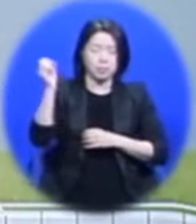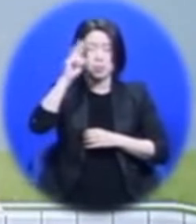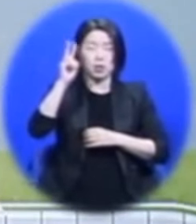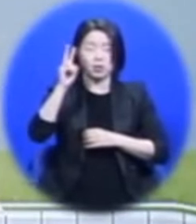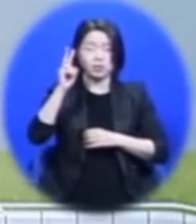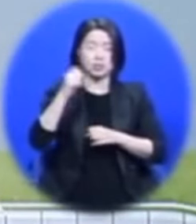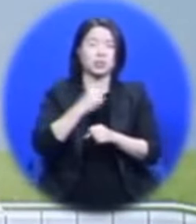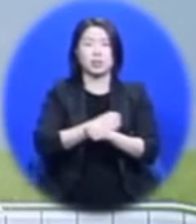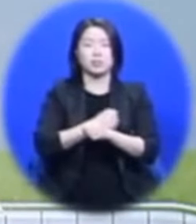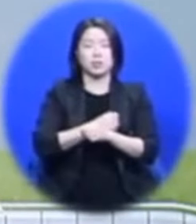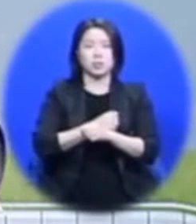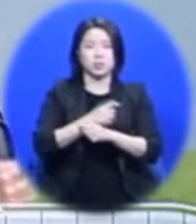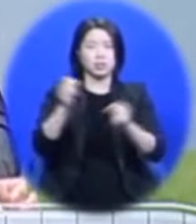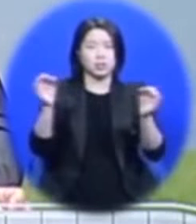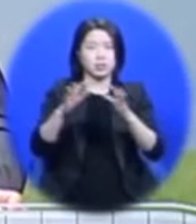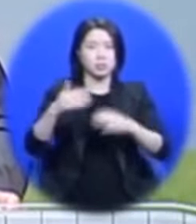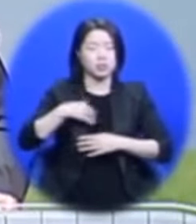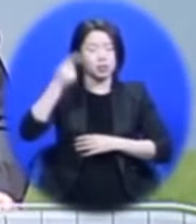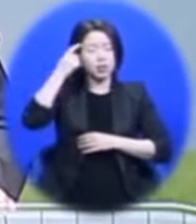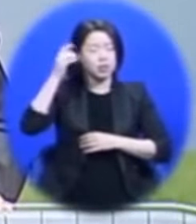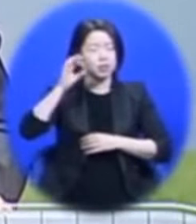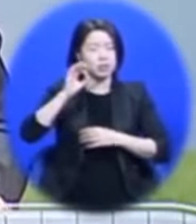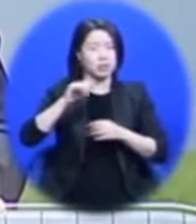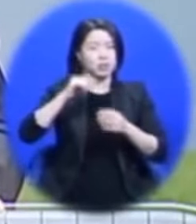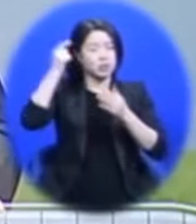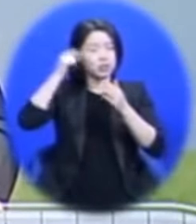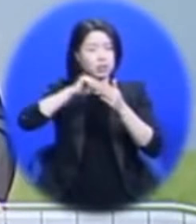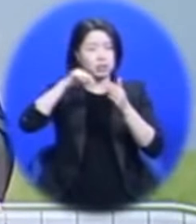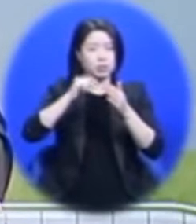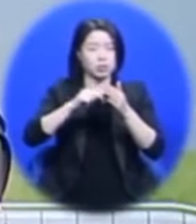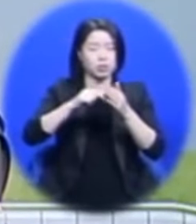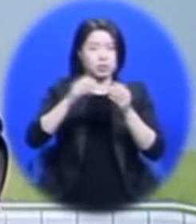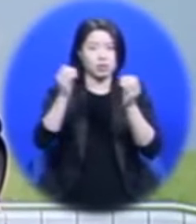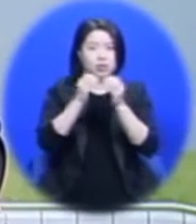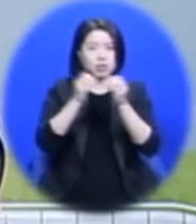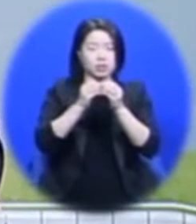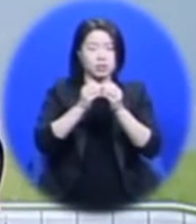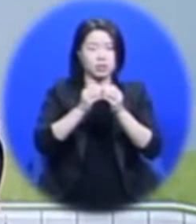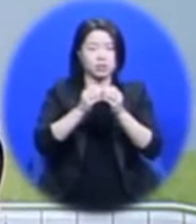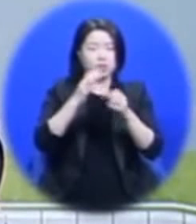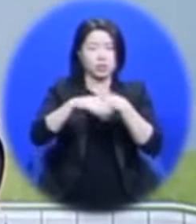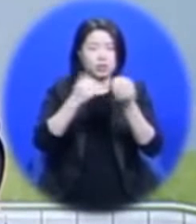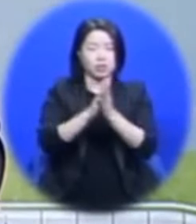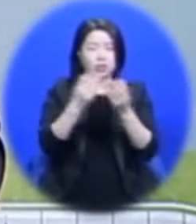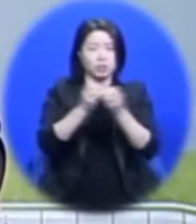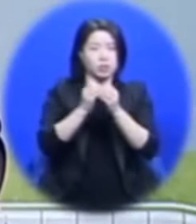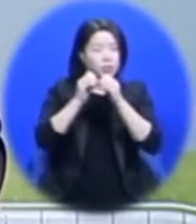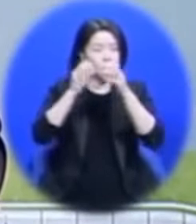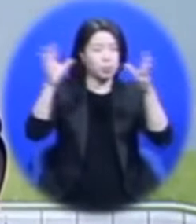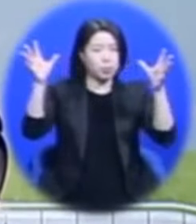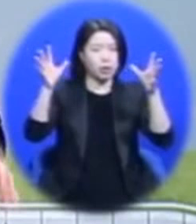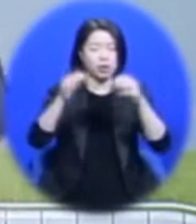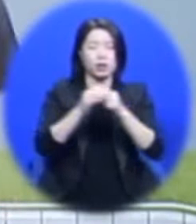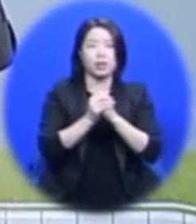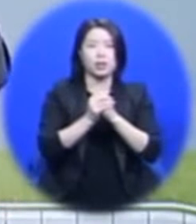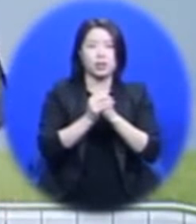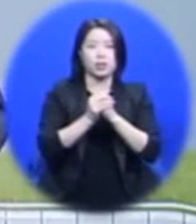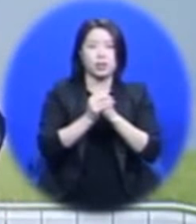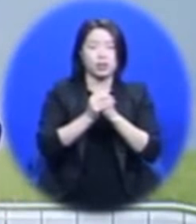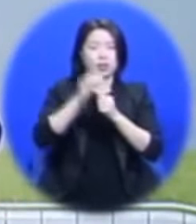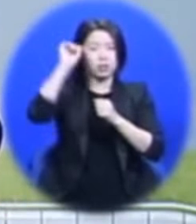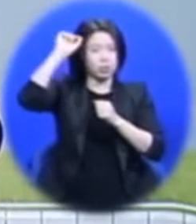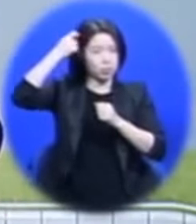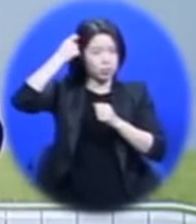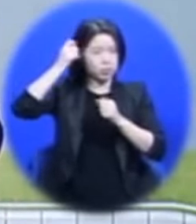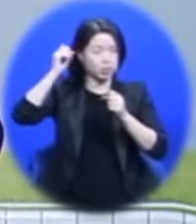번쩍하면서 잠시 내 의식 속에서 성경 구절들이 증발했다. 소위 말해 꼭지가